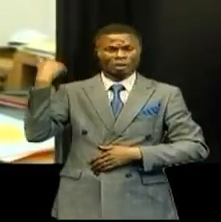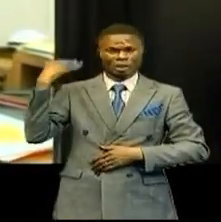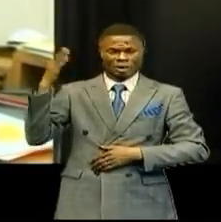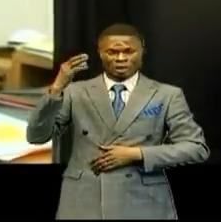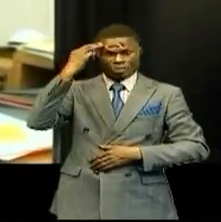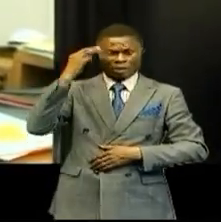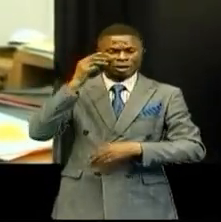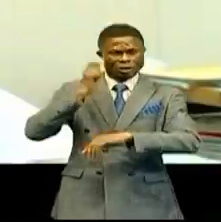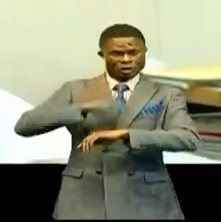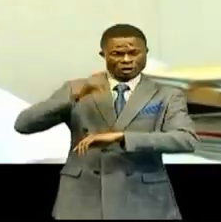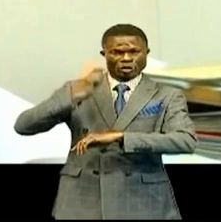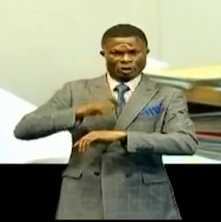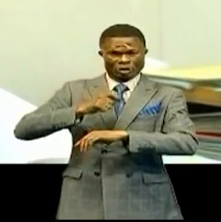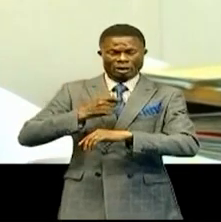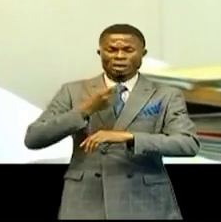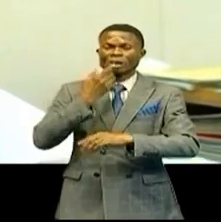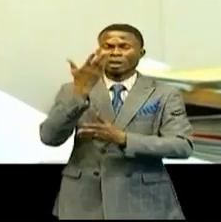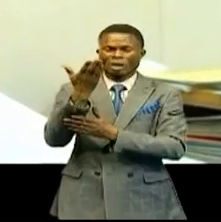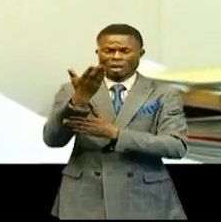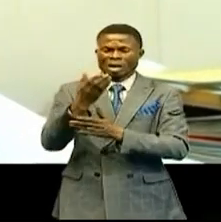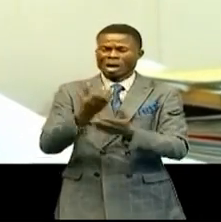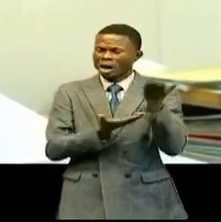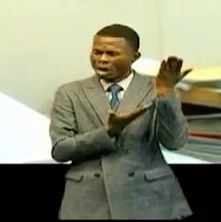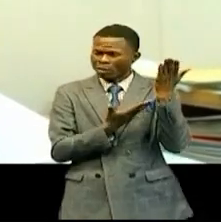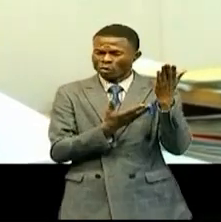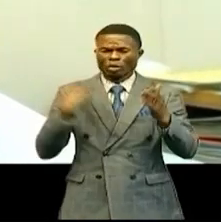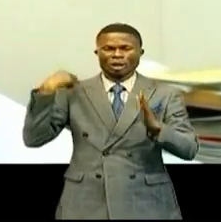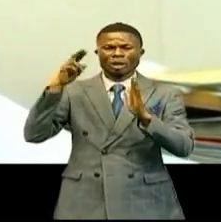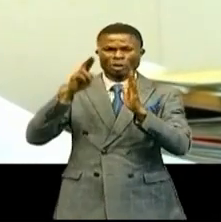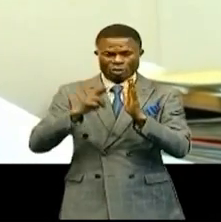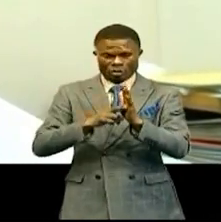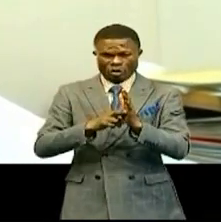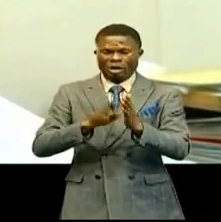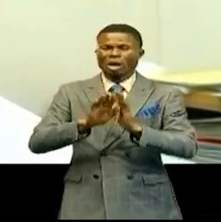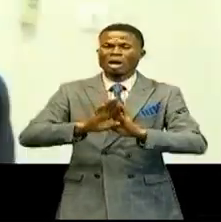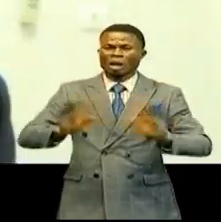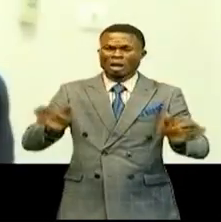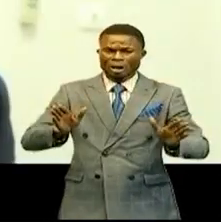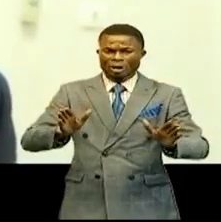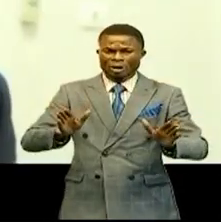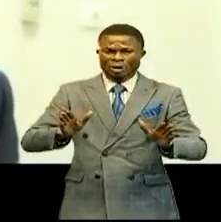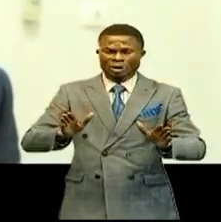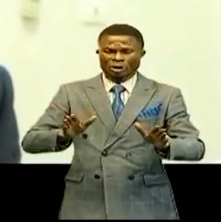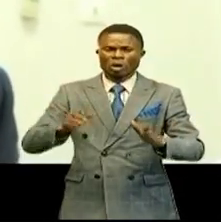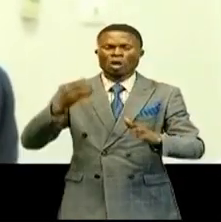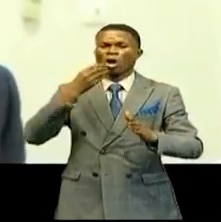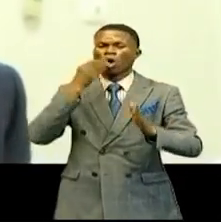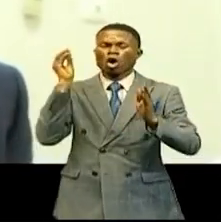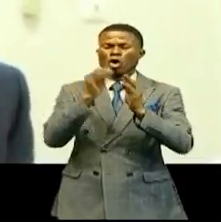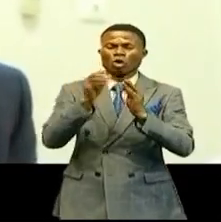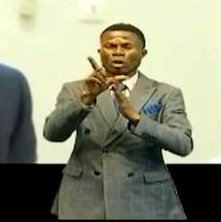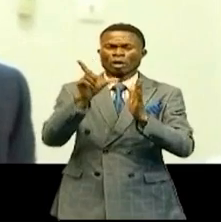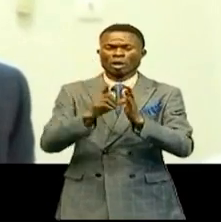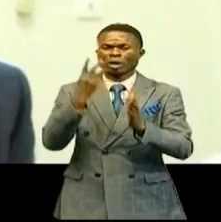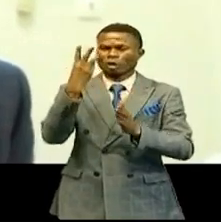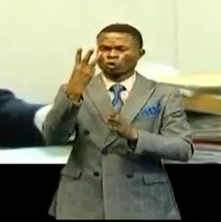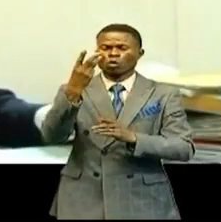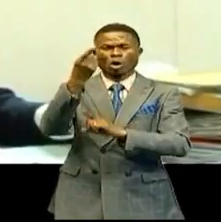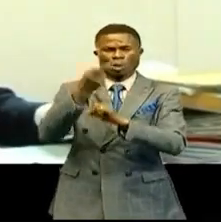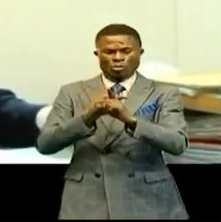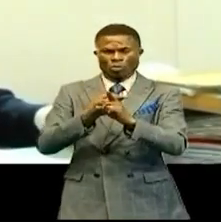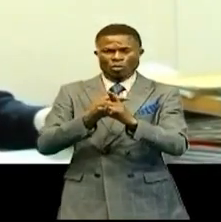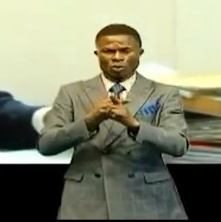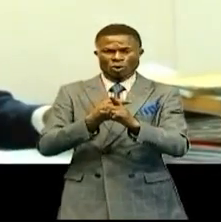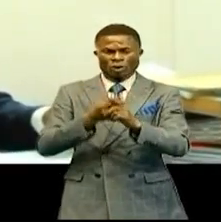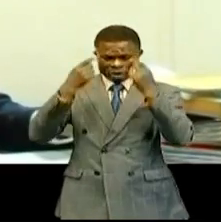Justice, a souligné la nécessité pour le gouvernement d'être habilité à prendre par ordonnance loi pendant un délai de 3 mois des mesures